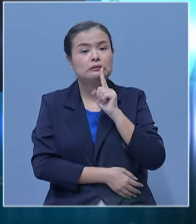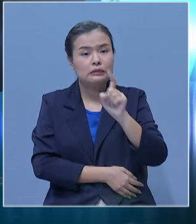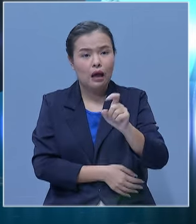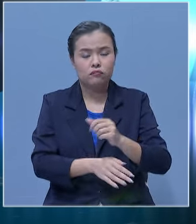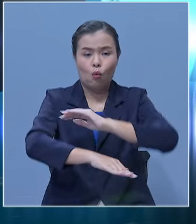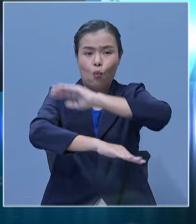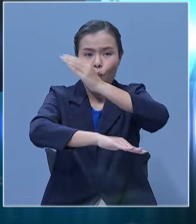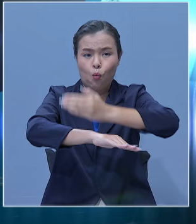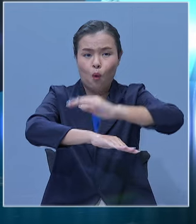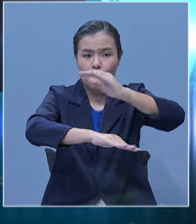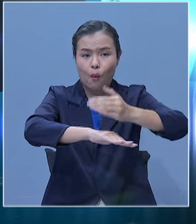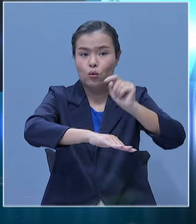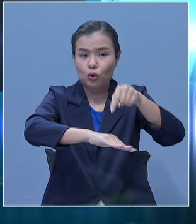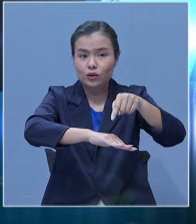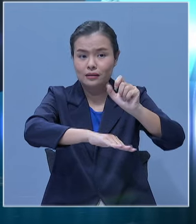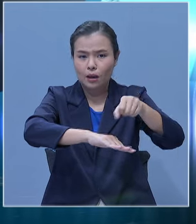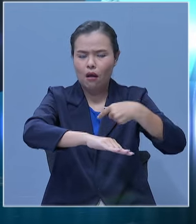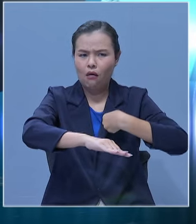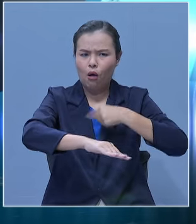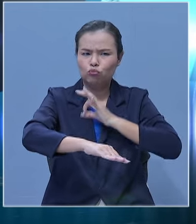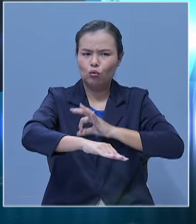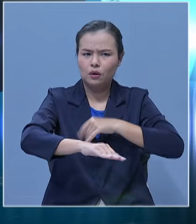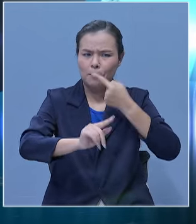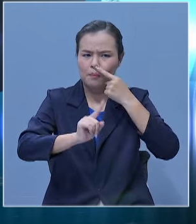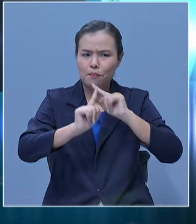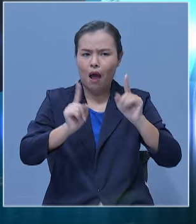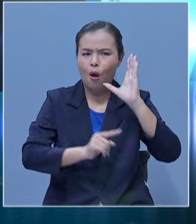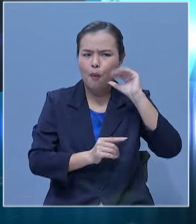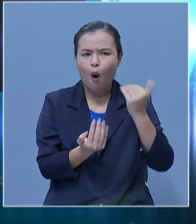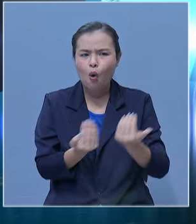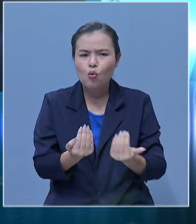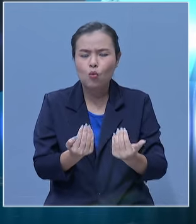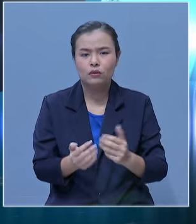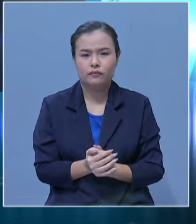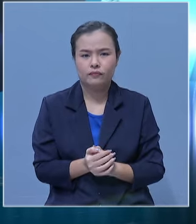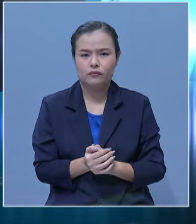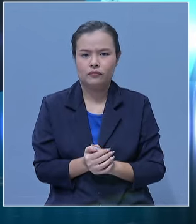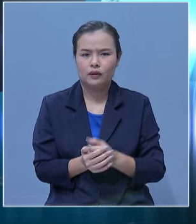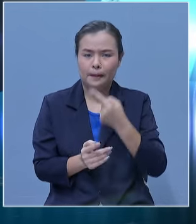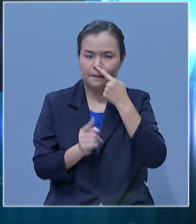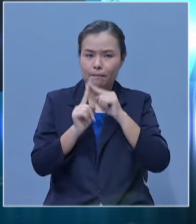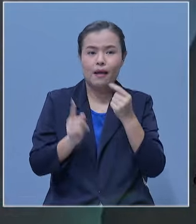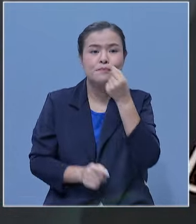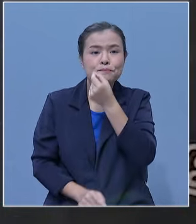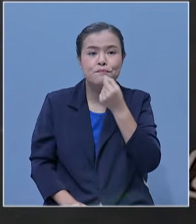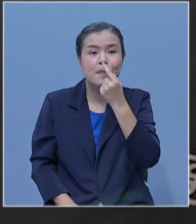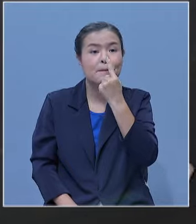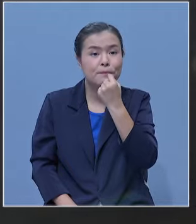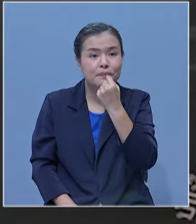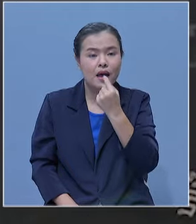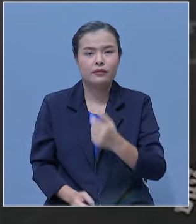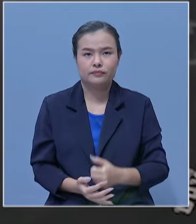ำโพงไปทางนี้ใช่ไหมก็คือไม่ได้เอะใจก็เลยนึกว่าพ่อลูกกันหรืออะไรอย่างเงี้ยแต่ว่าเขาแปลกๆนะเขาทาปากสีแดงด้วยคือ